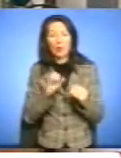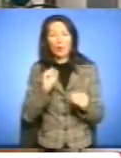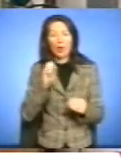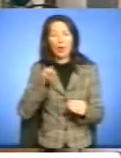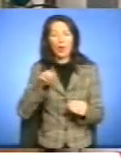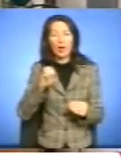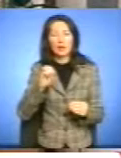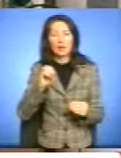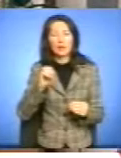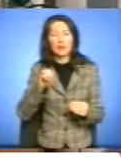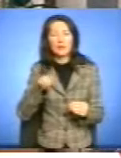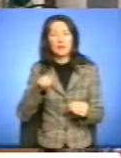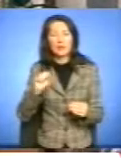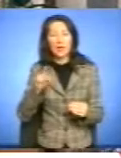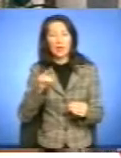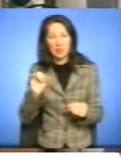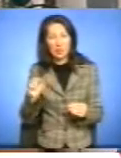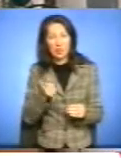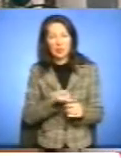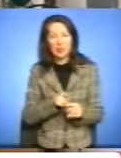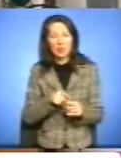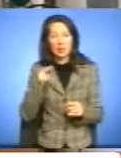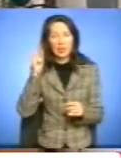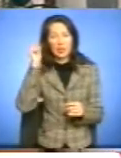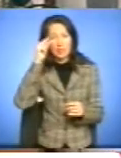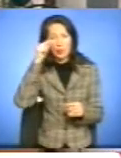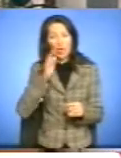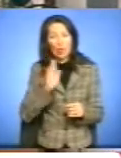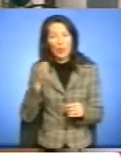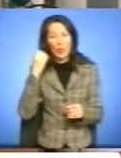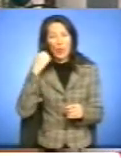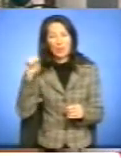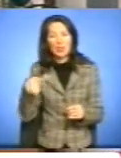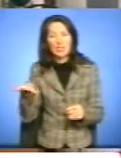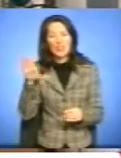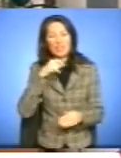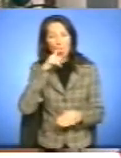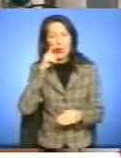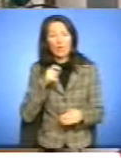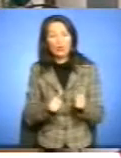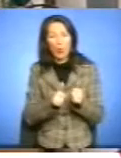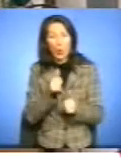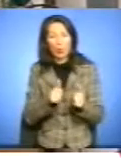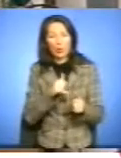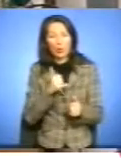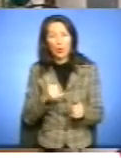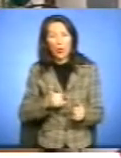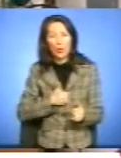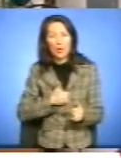базової дисципліни. Далі були переможці всеукраїнського конкурсу, у нас